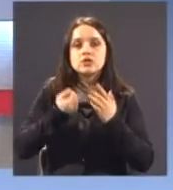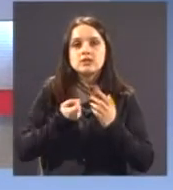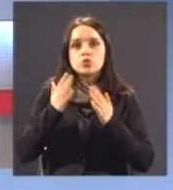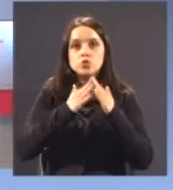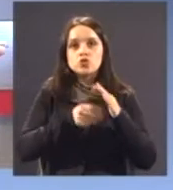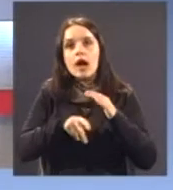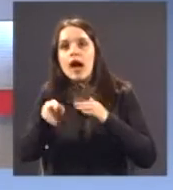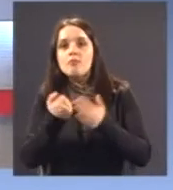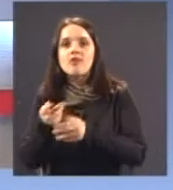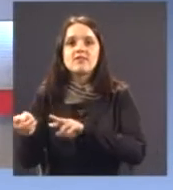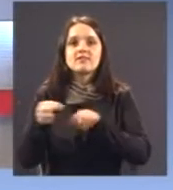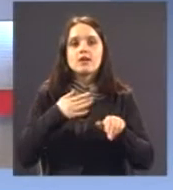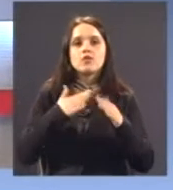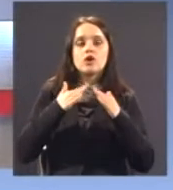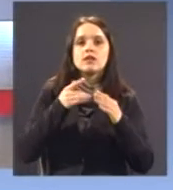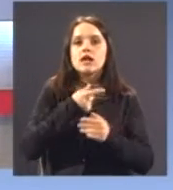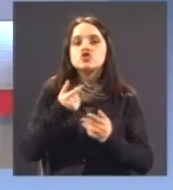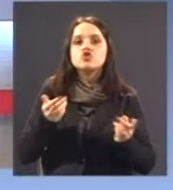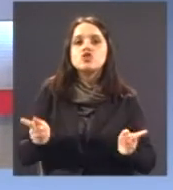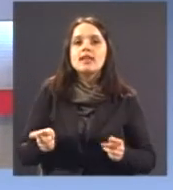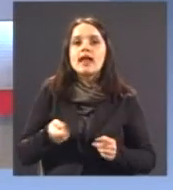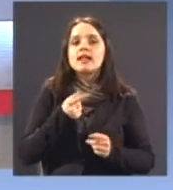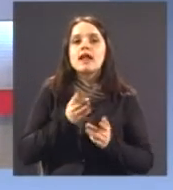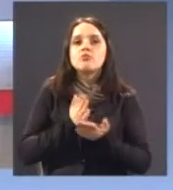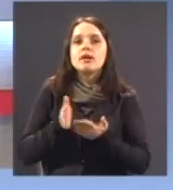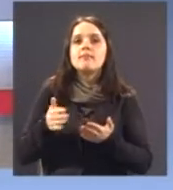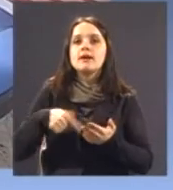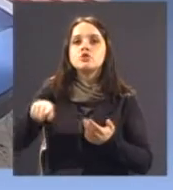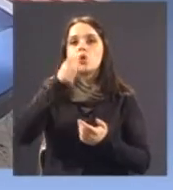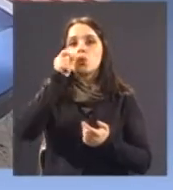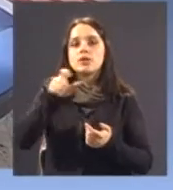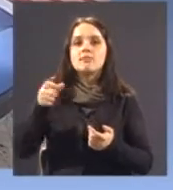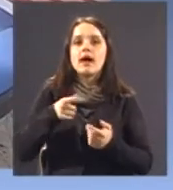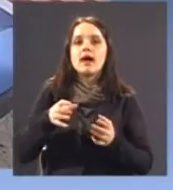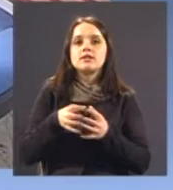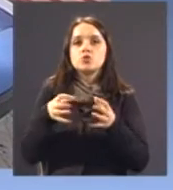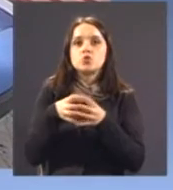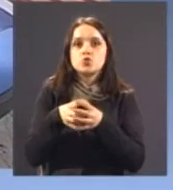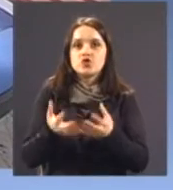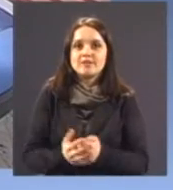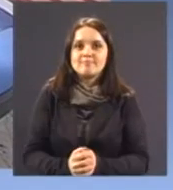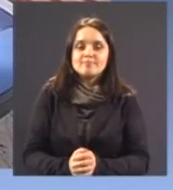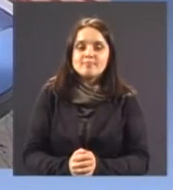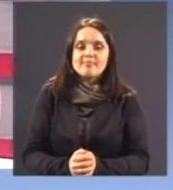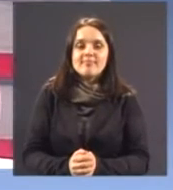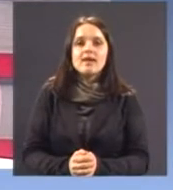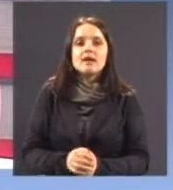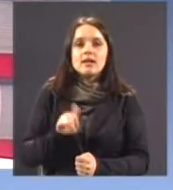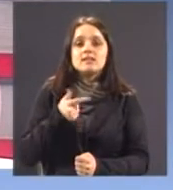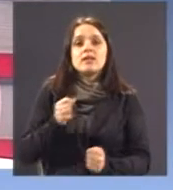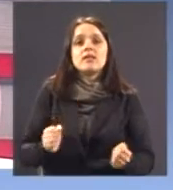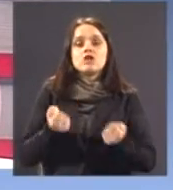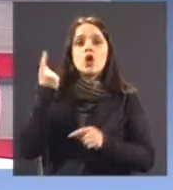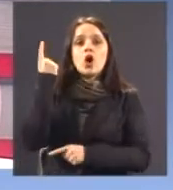dom. Nešto što će tjerati da bude među ljudima i da se druži dalje. Da, osim teške odluke gdje upisati dijete